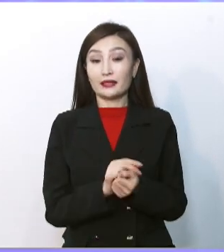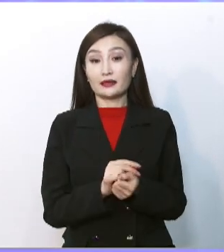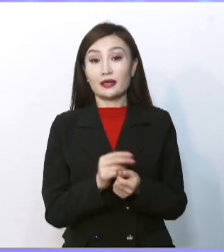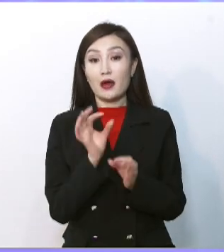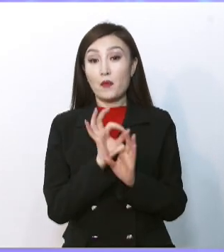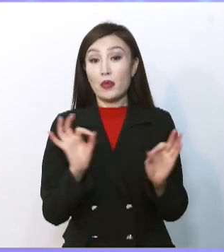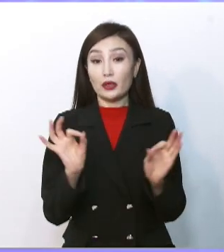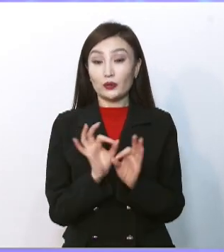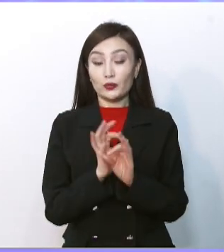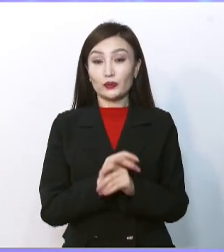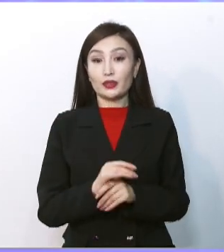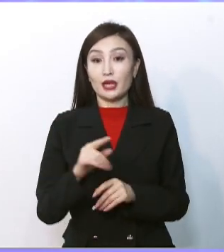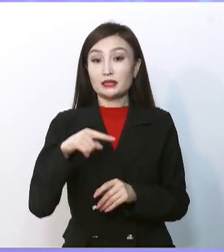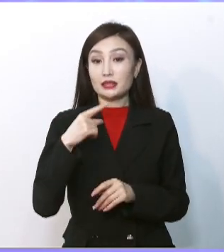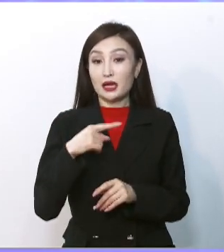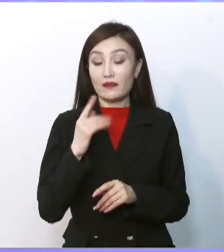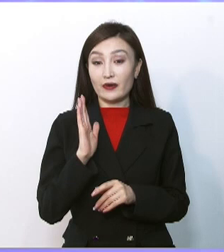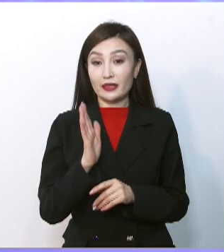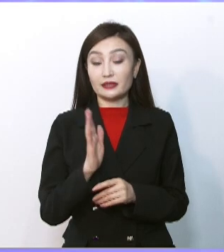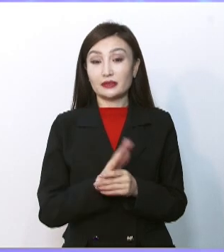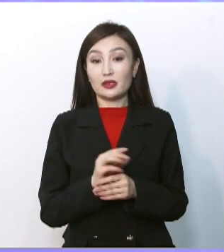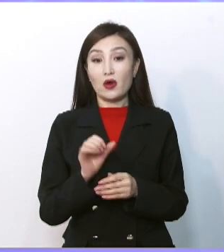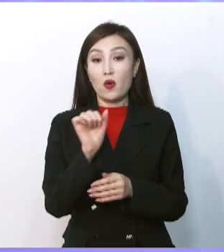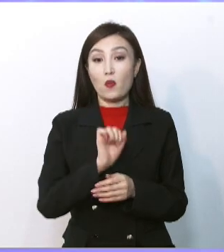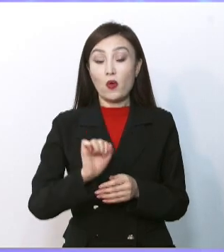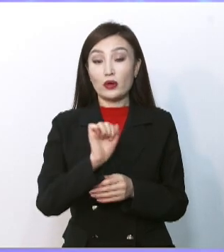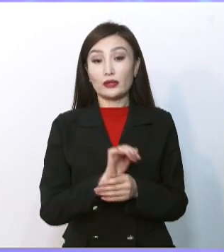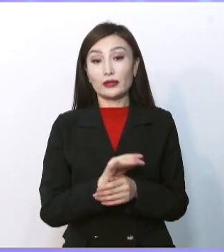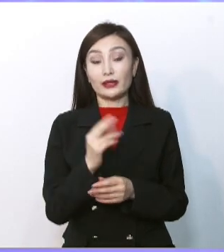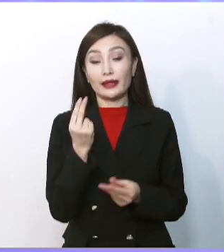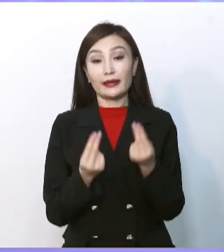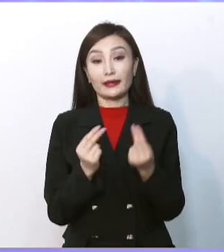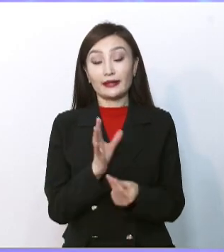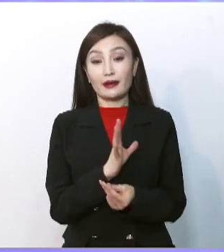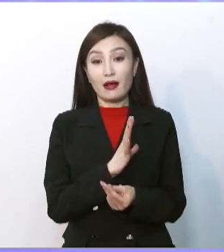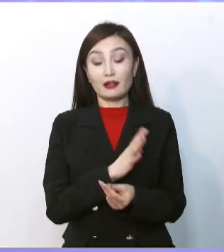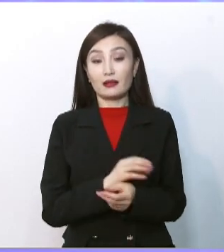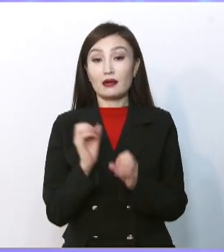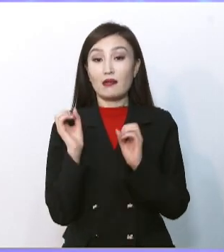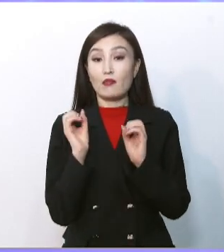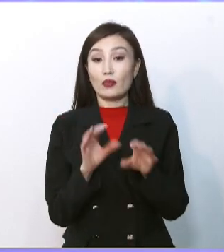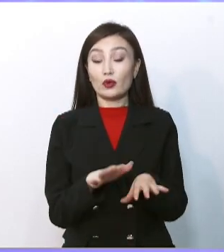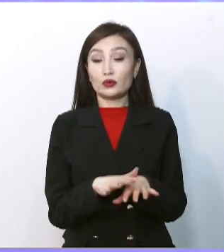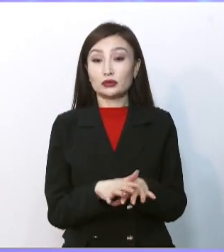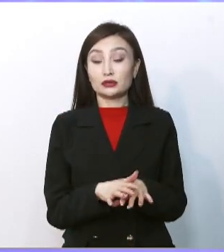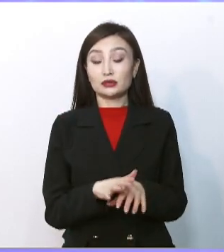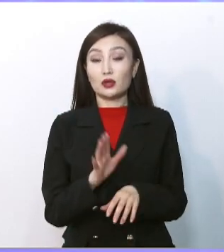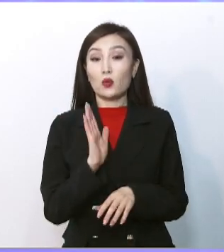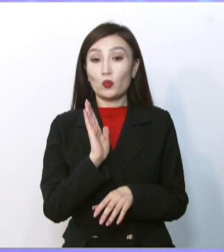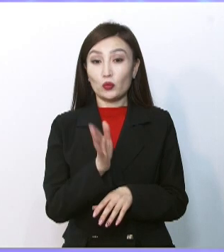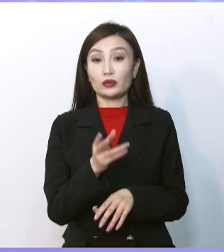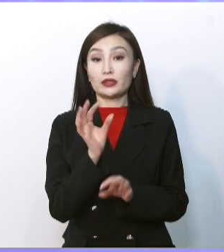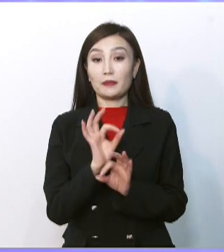поет, заговорит, моет, играл, бросит, будет петь.